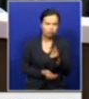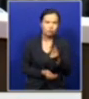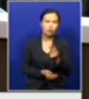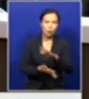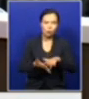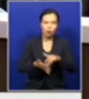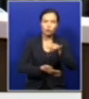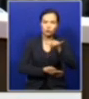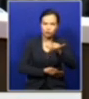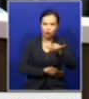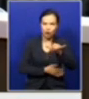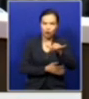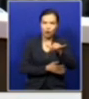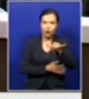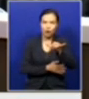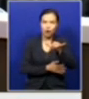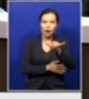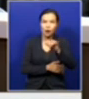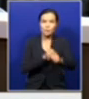าติ20ปี